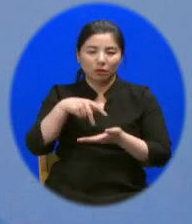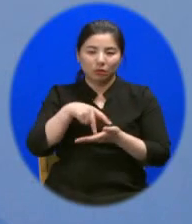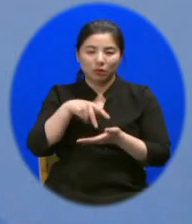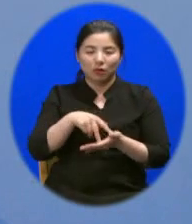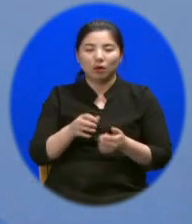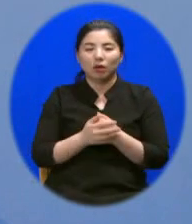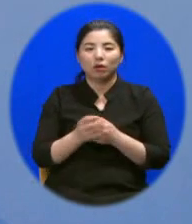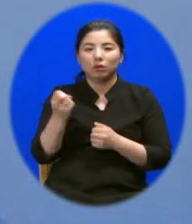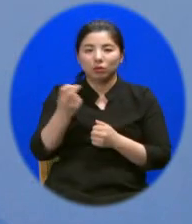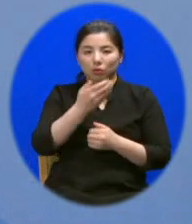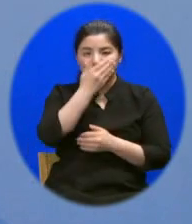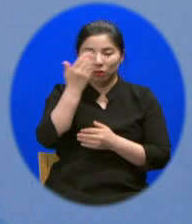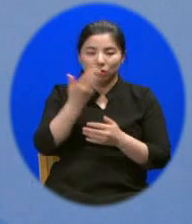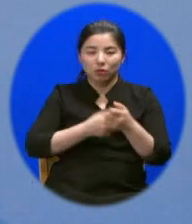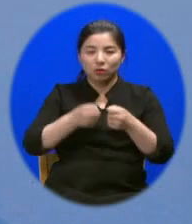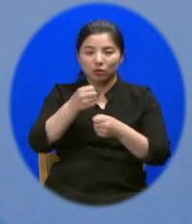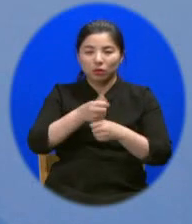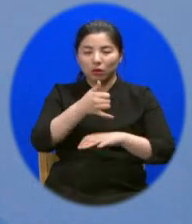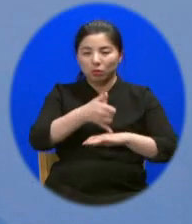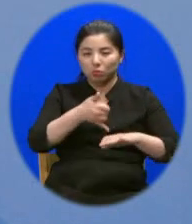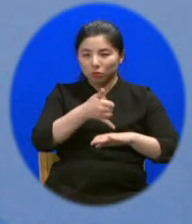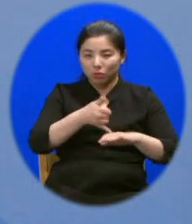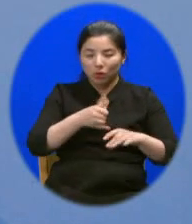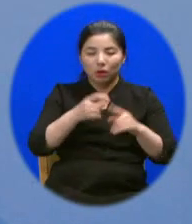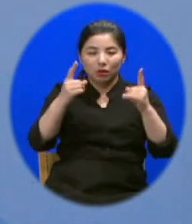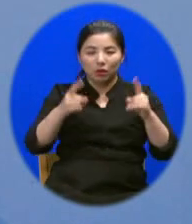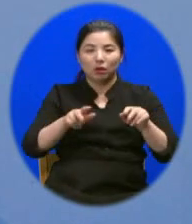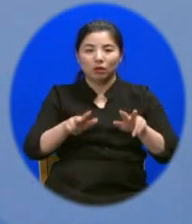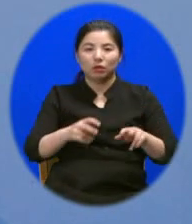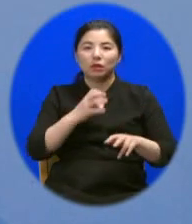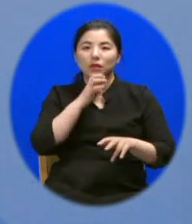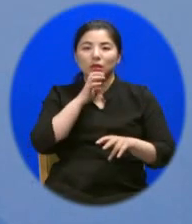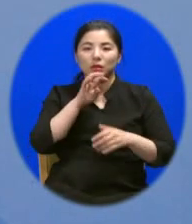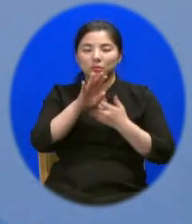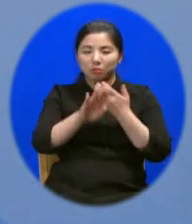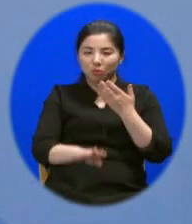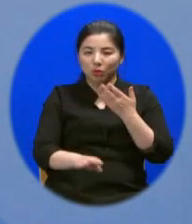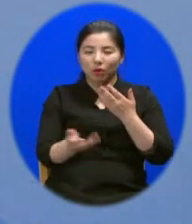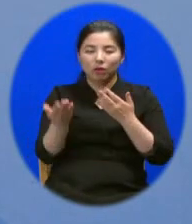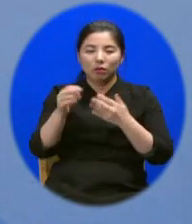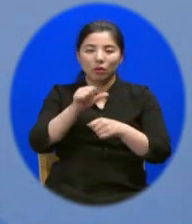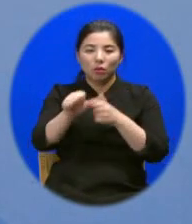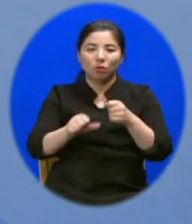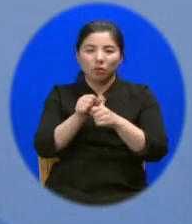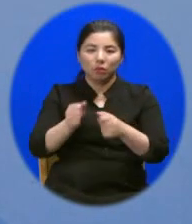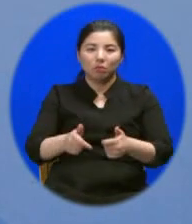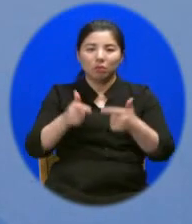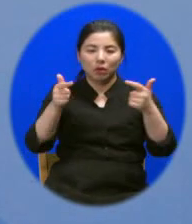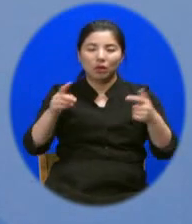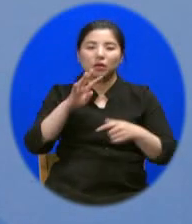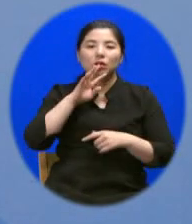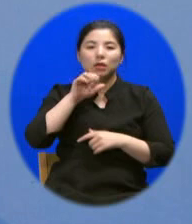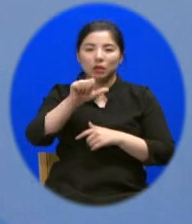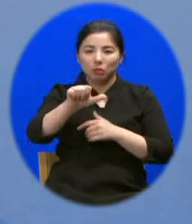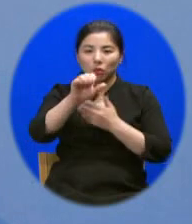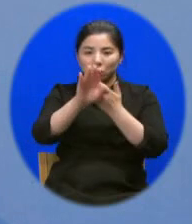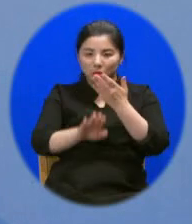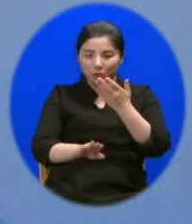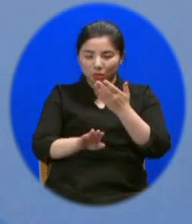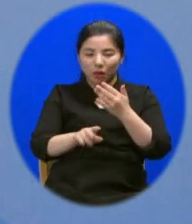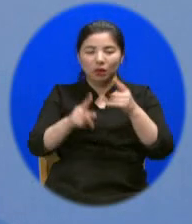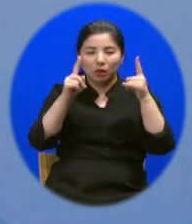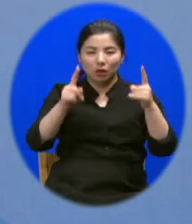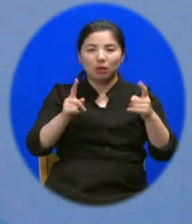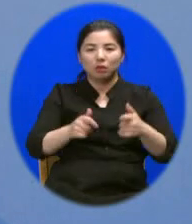청년창업 농구 지원대상을 현재 40세 미만 인데 5년을 연장해서 하 15세 미만 으로